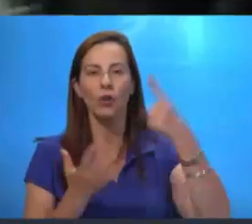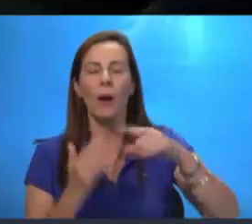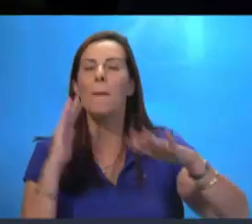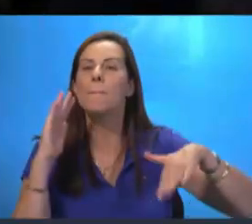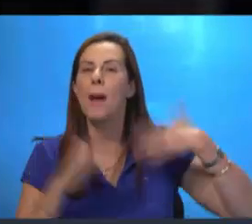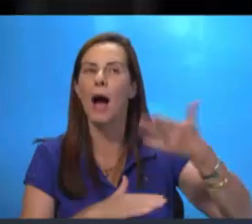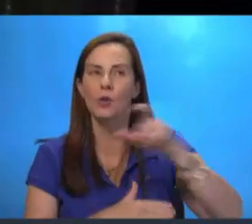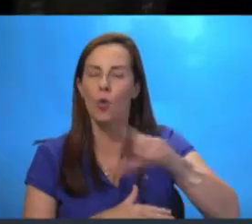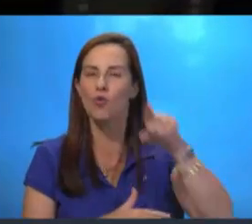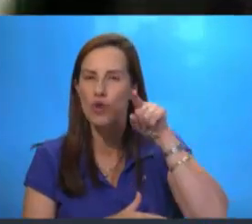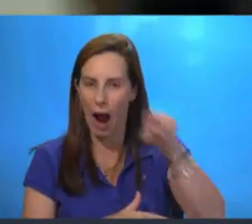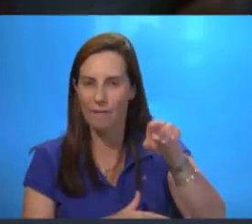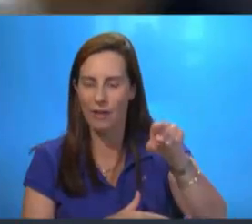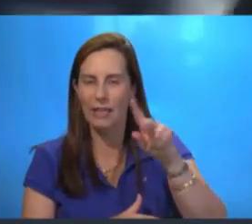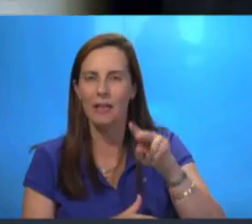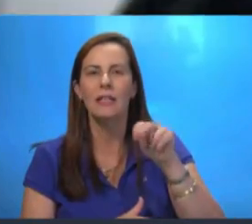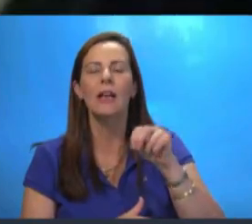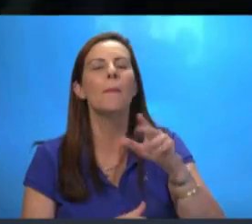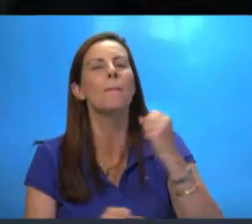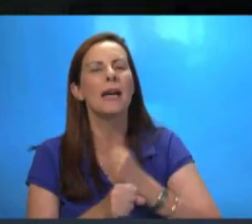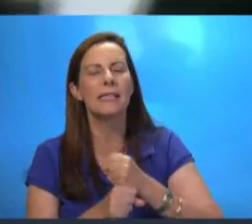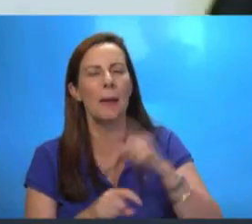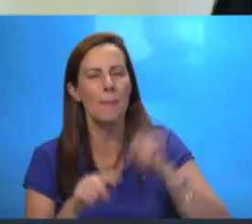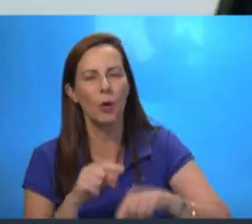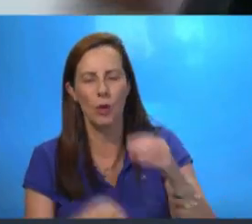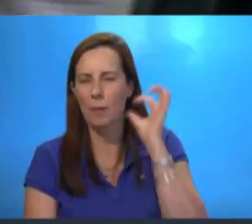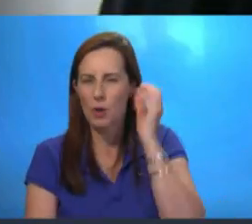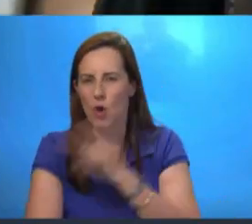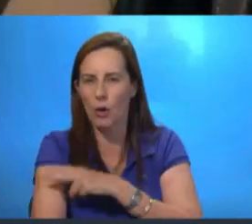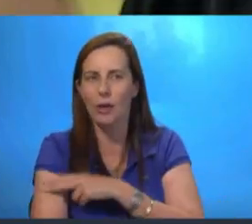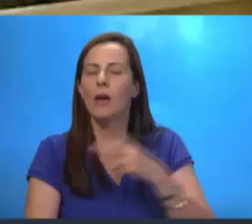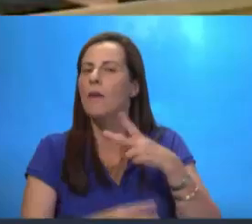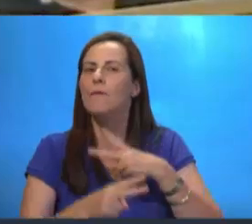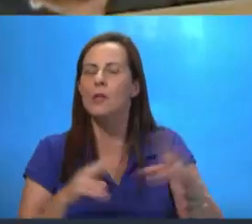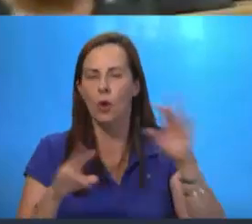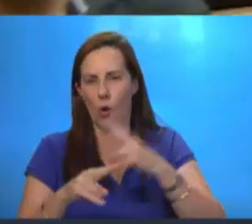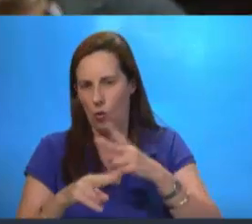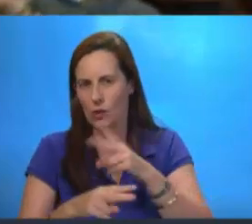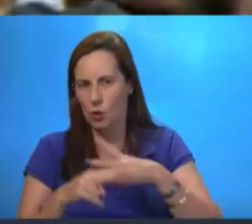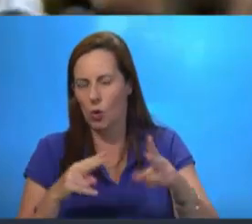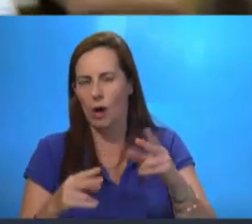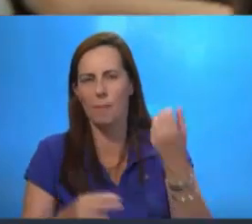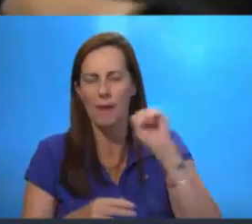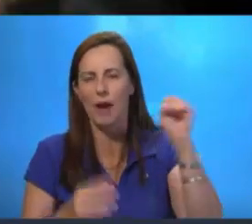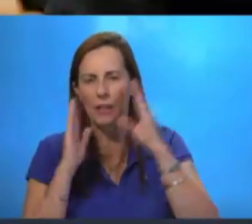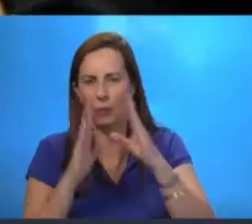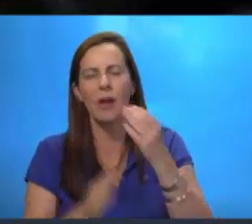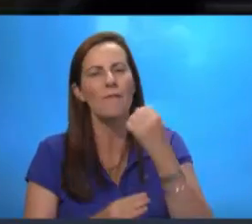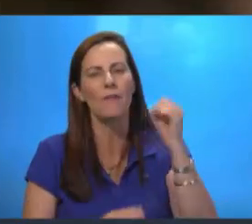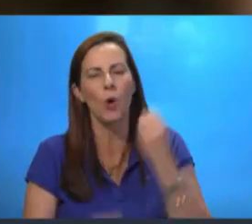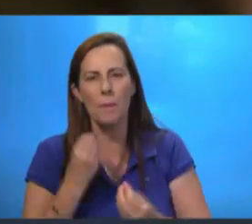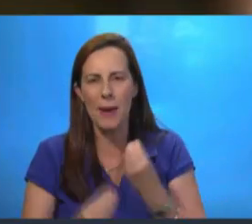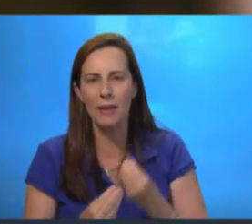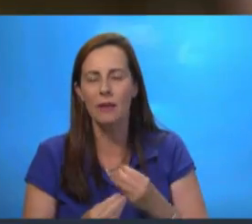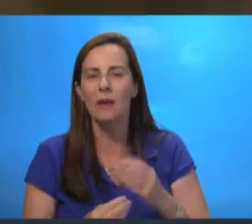הורשע ניצב בדימוס ניסו שחם במעשה מגונה בשוטרת, וזוכה מכל האישומים האחרים בהפרת אמונים ועבירות מין,